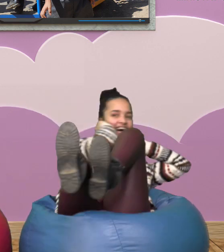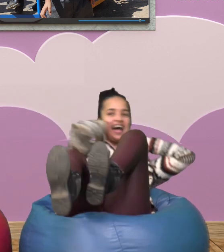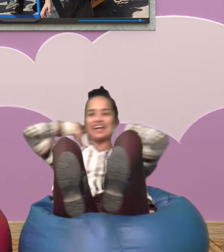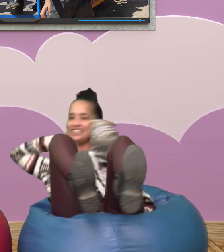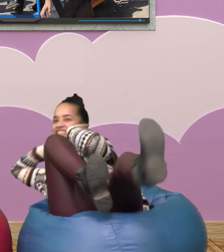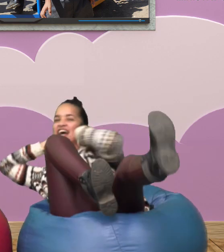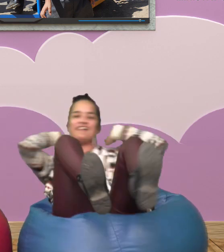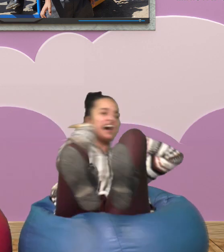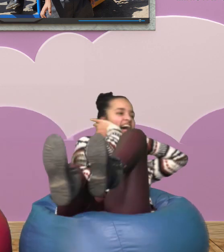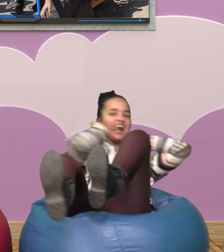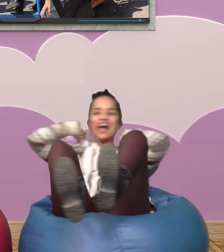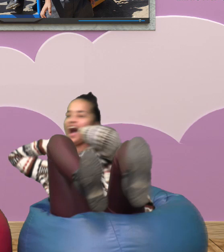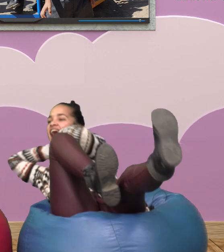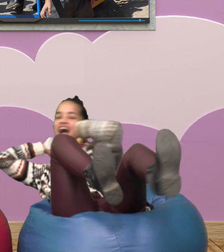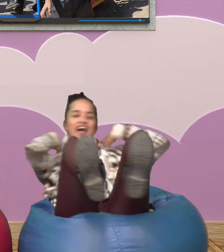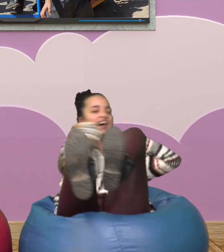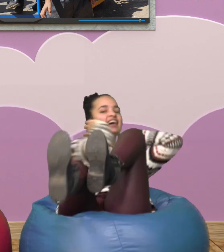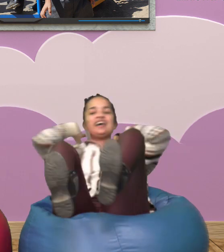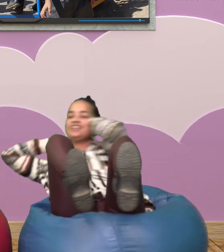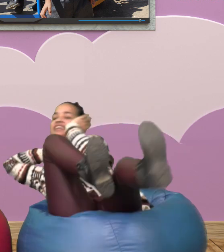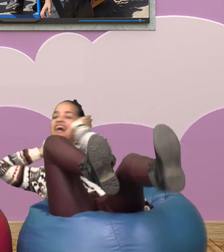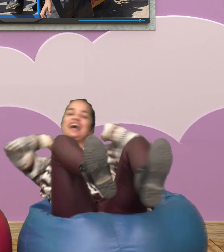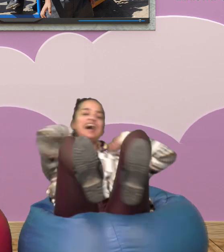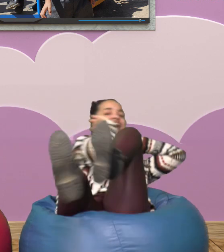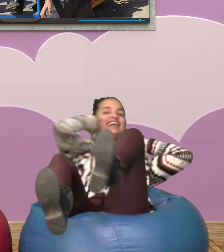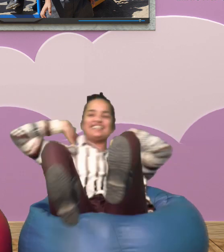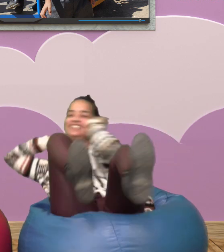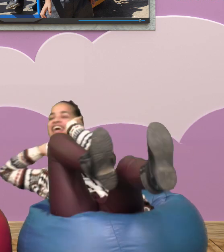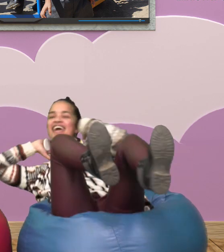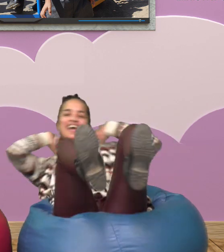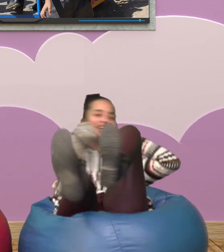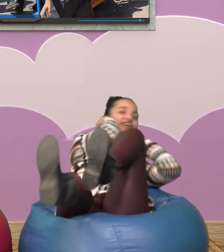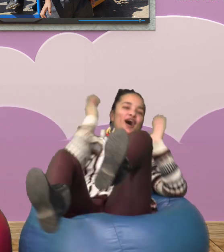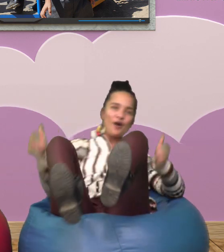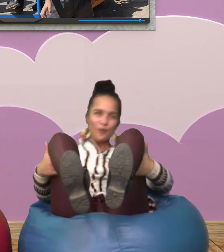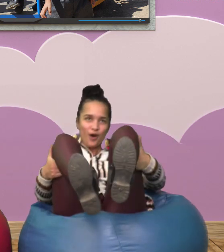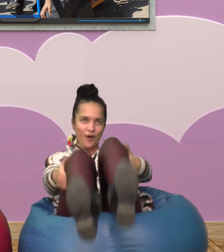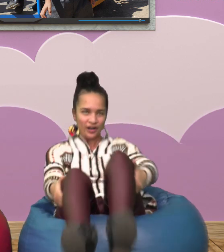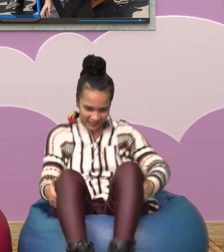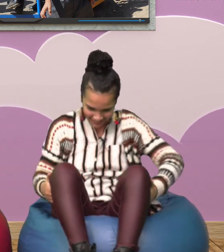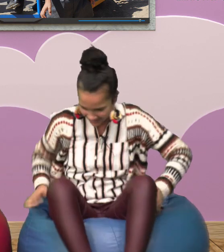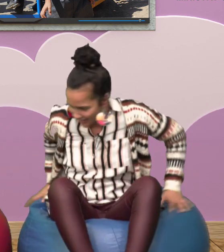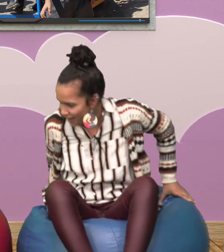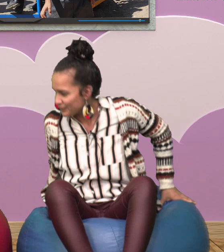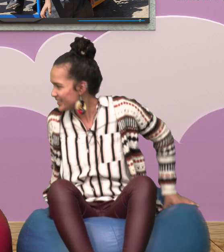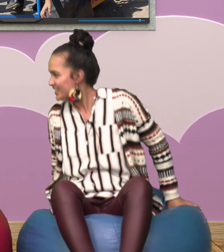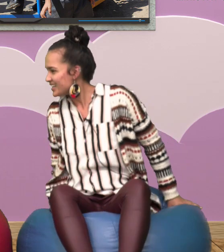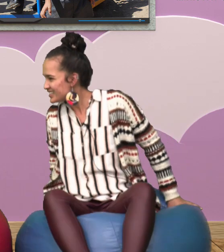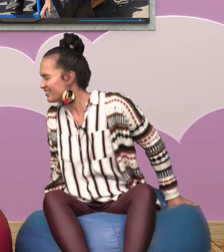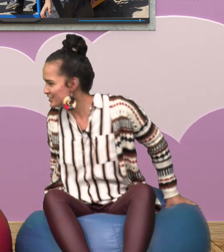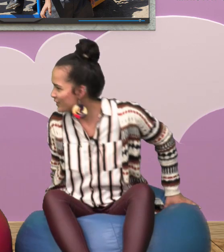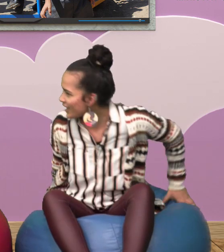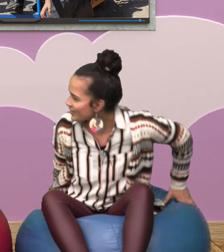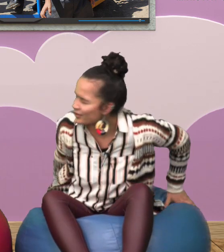6 7 8 9 10. Woe! Ja.